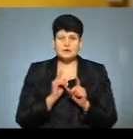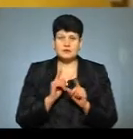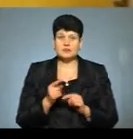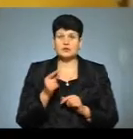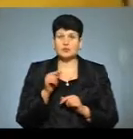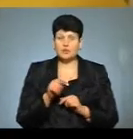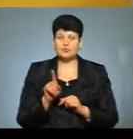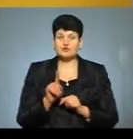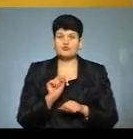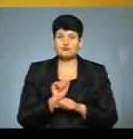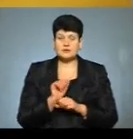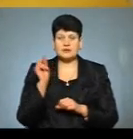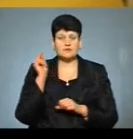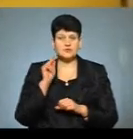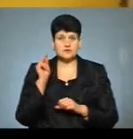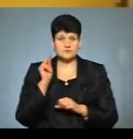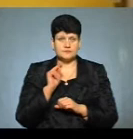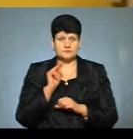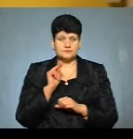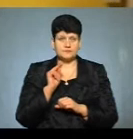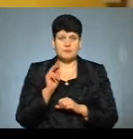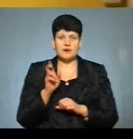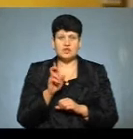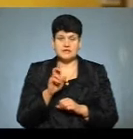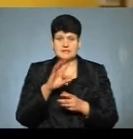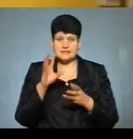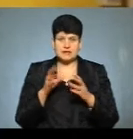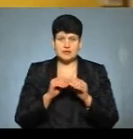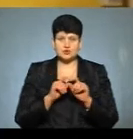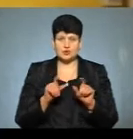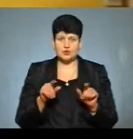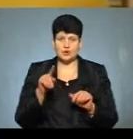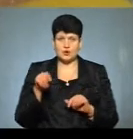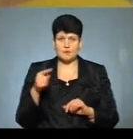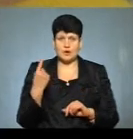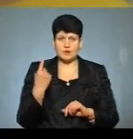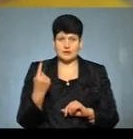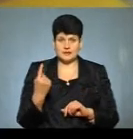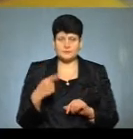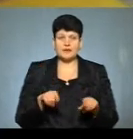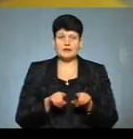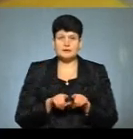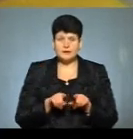що призупинено навчальний процес в Бережанській загальноосвітній школі номер 1. Також